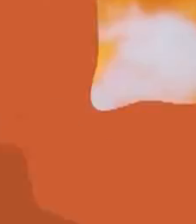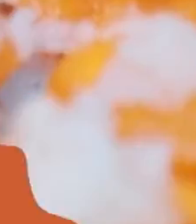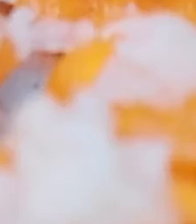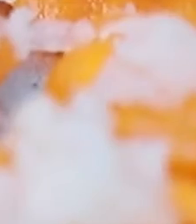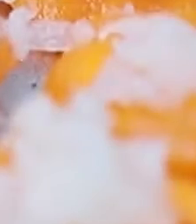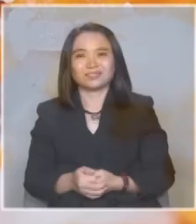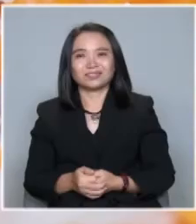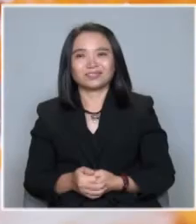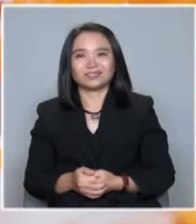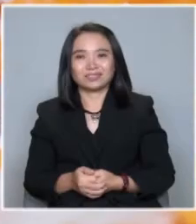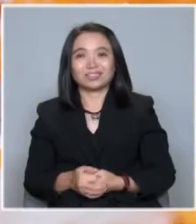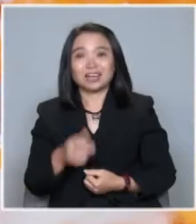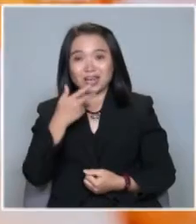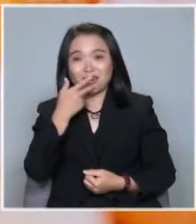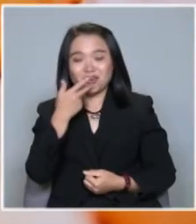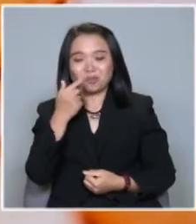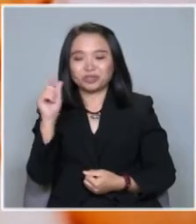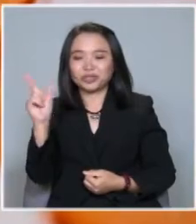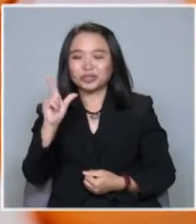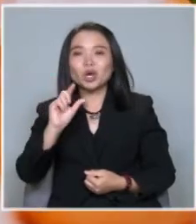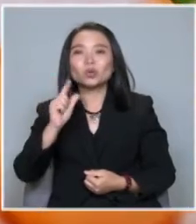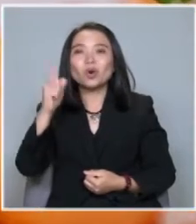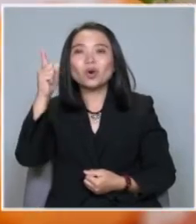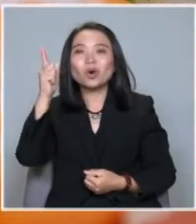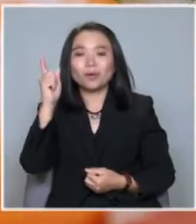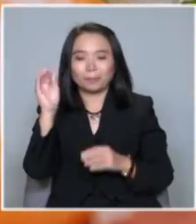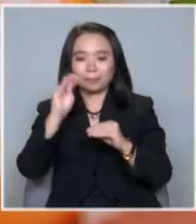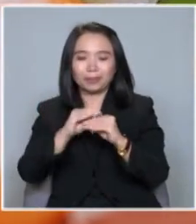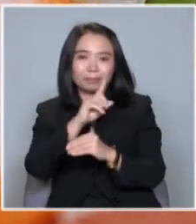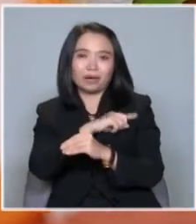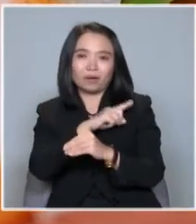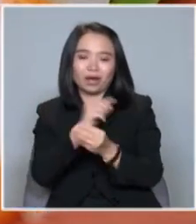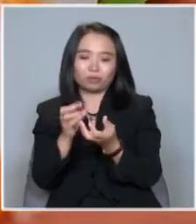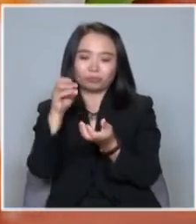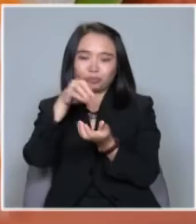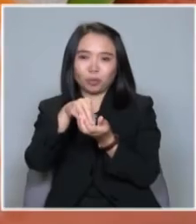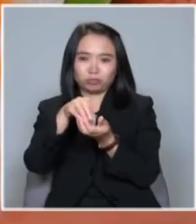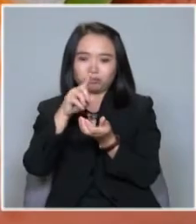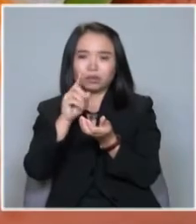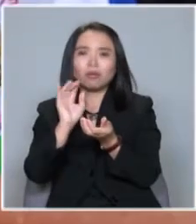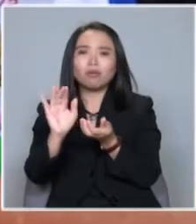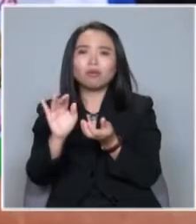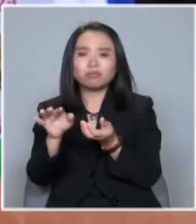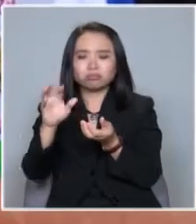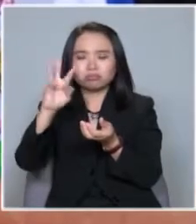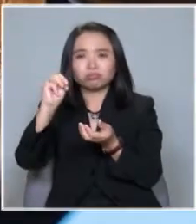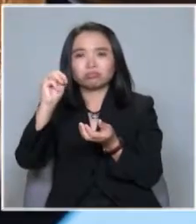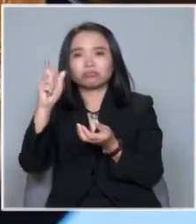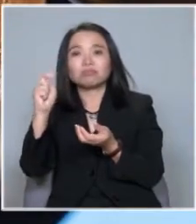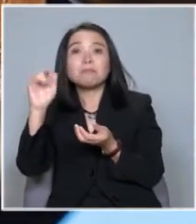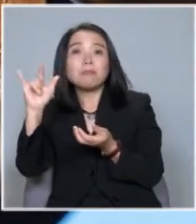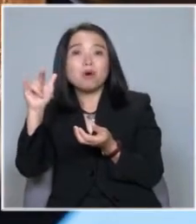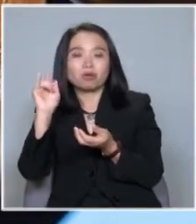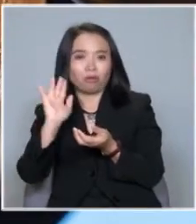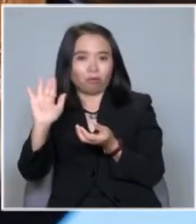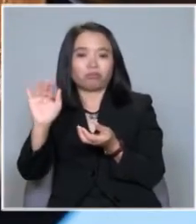ขนมพันตราสีเหลืองทองโรยหน้าด้วยน้ำค้างไข่ขาวเป็นขนมพื้นเมืองของชาวมอญซึ่งหาทานได้ยากมาก